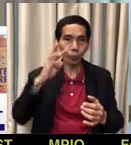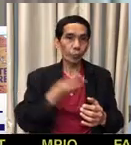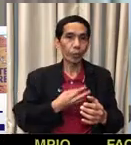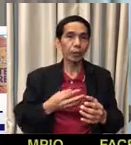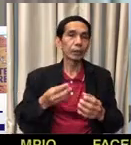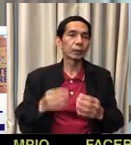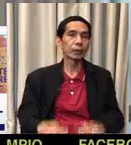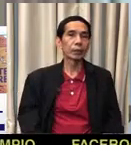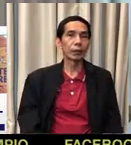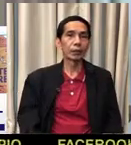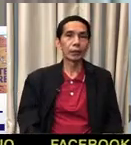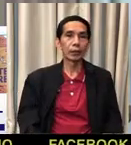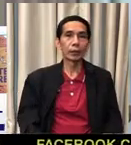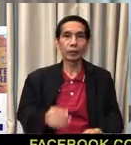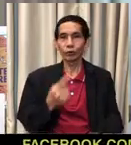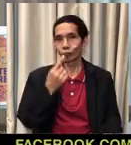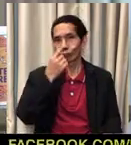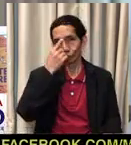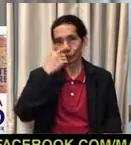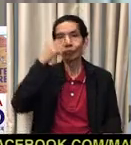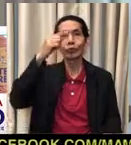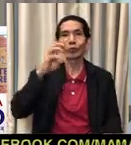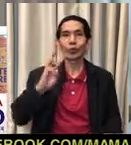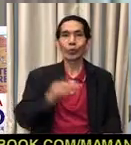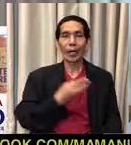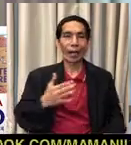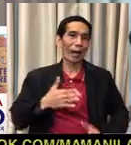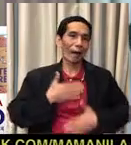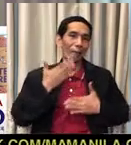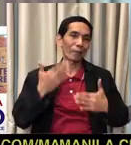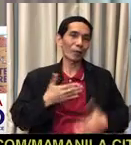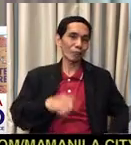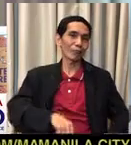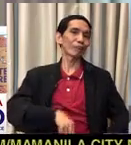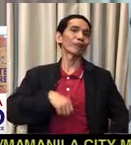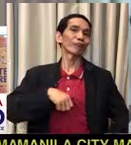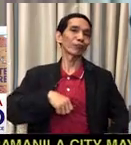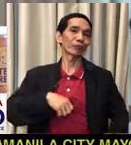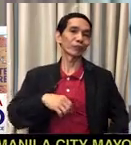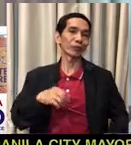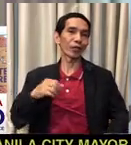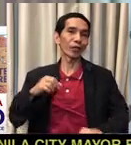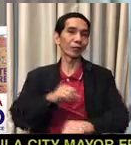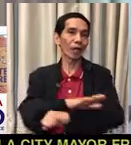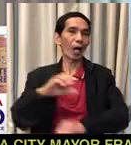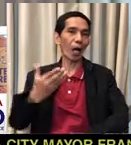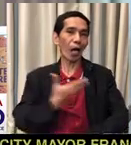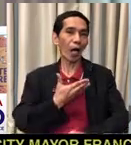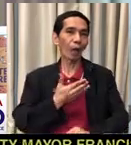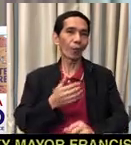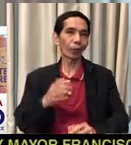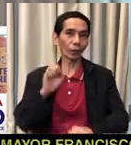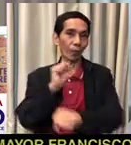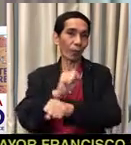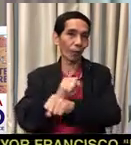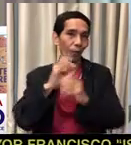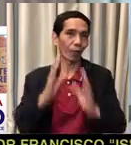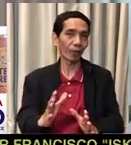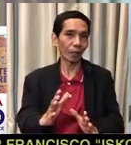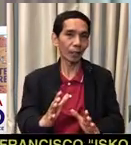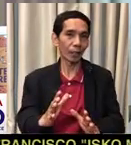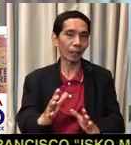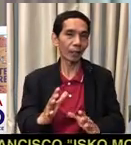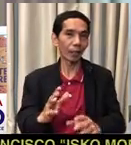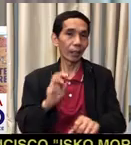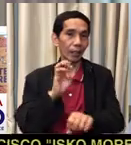namin itinatangos ng ilong, natutuwa ho kami sa effectivity ng aming mga empleyado at